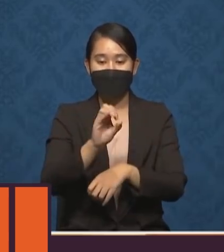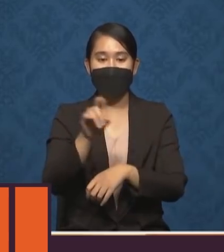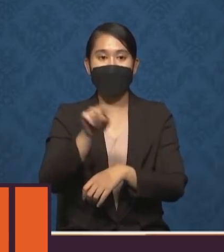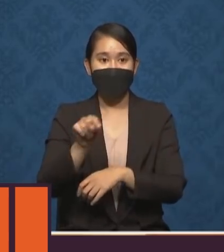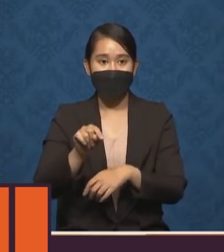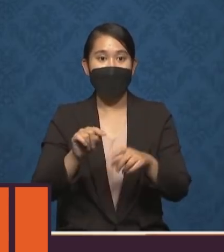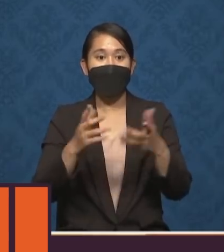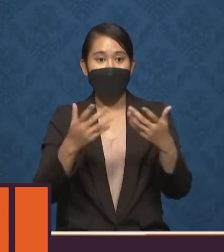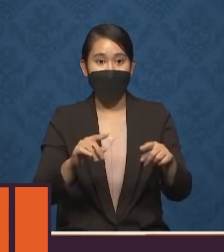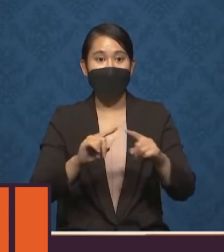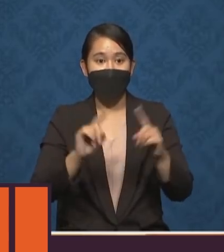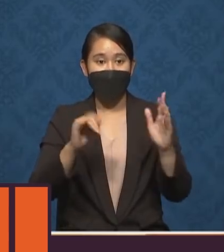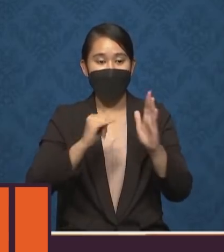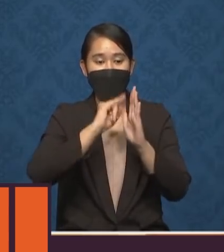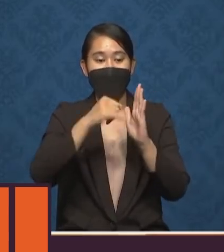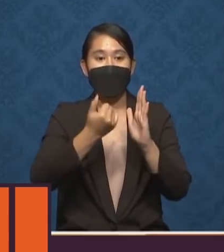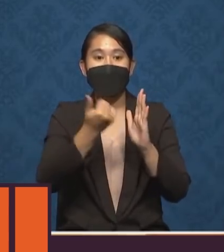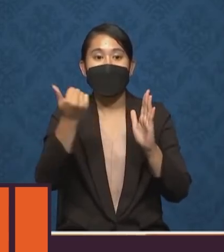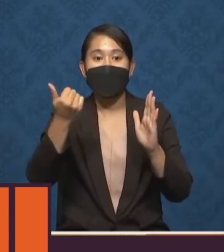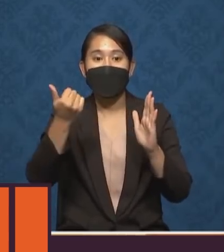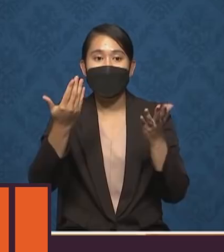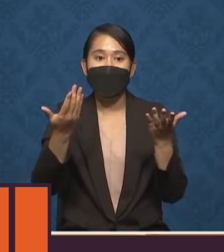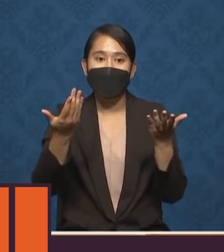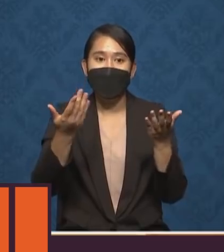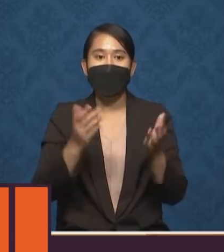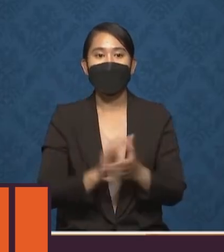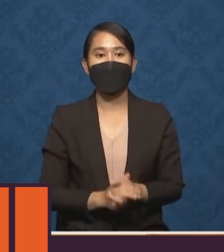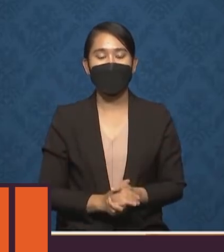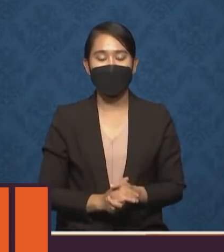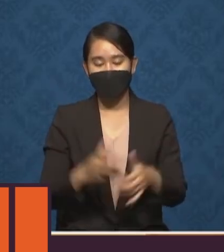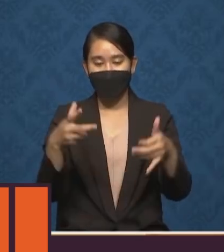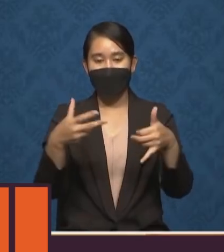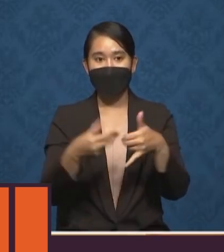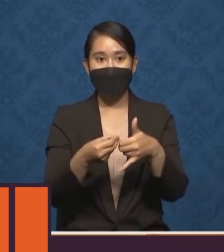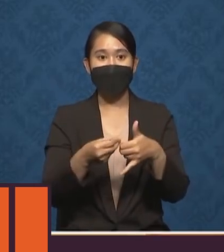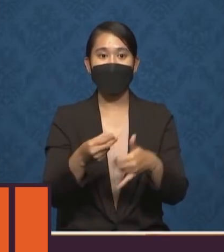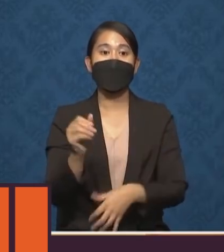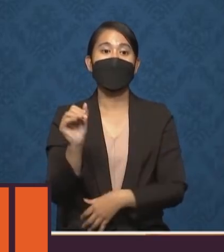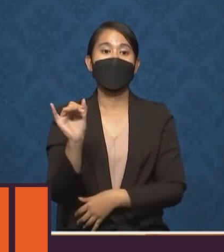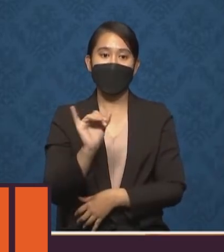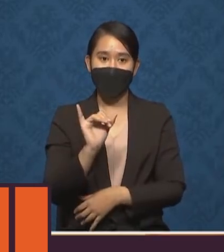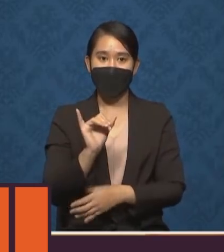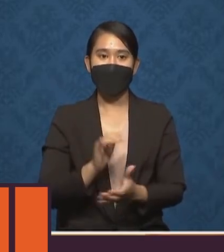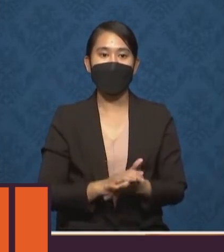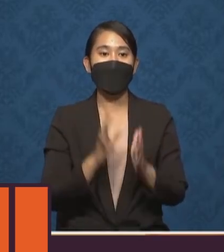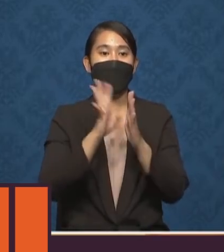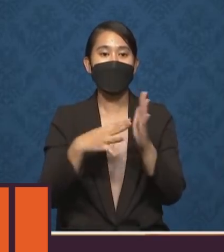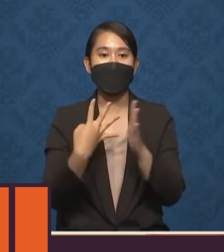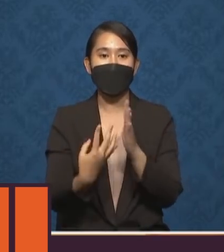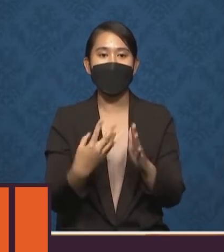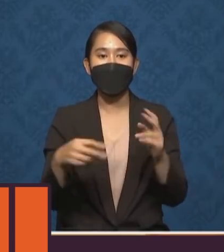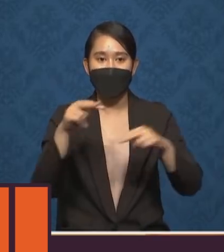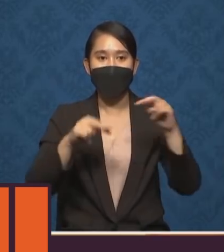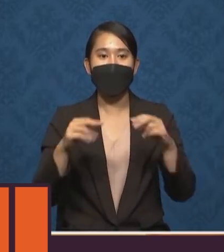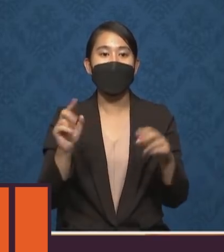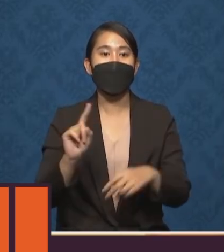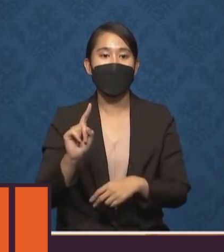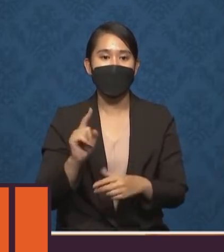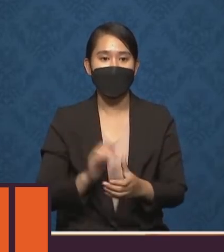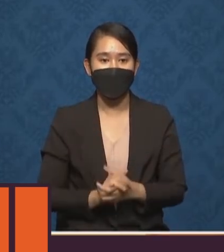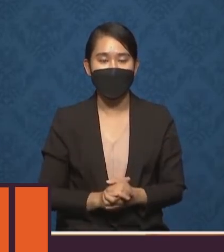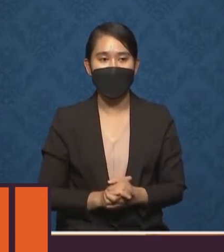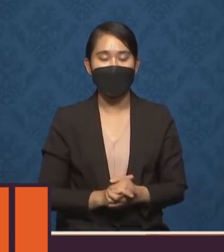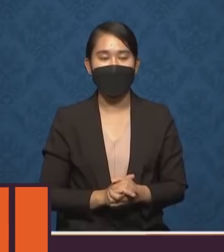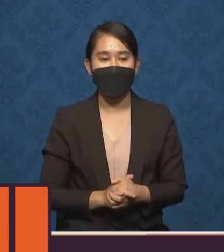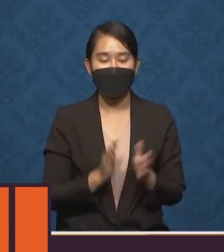ที่โดยรอบจังหวัดโดยรอบนะครับประชาชนโดยรอบเหล่านั้นเขาได้รับการปกป้องดูแลอย่างไรบ้างขอสลัดไปครับ